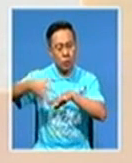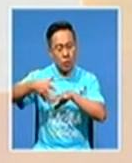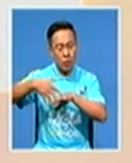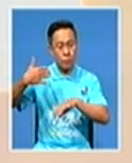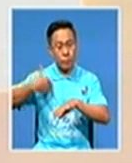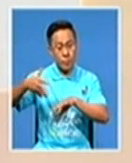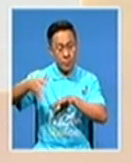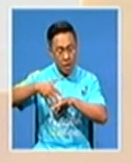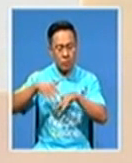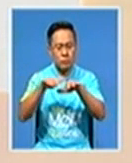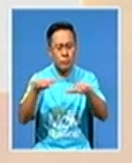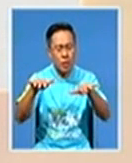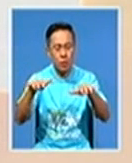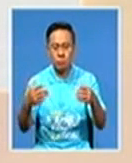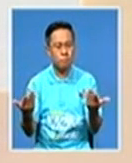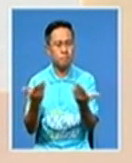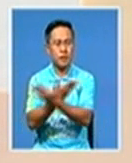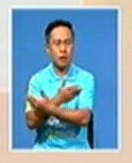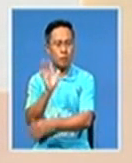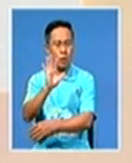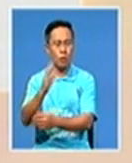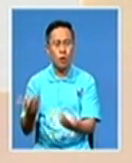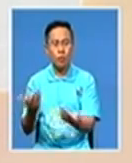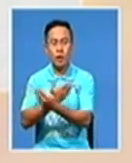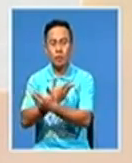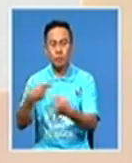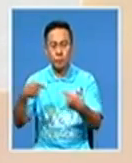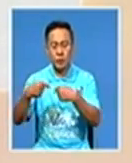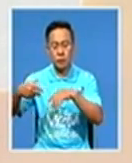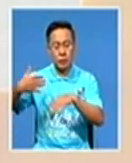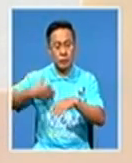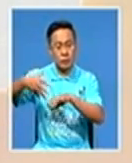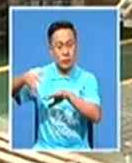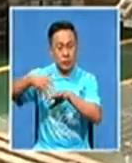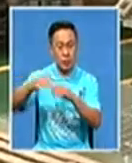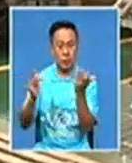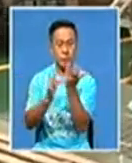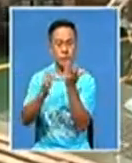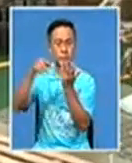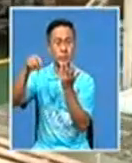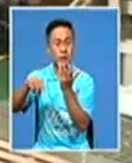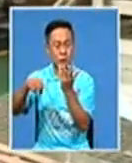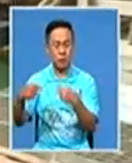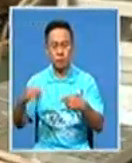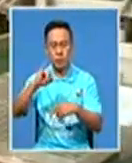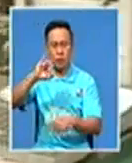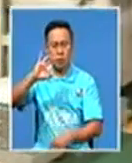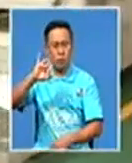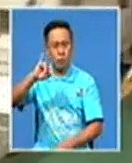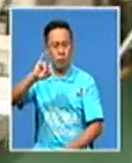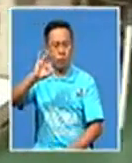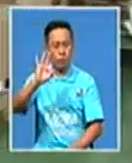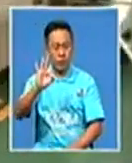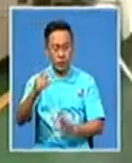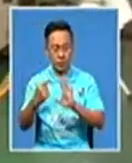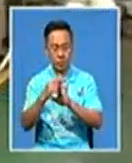หรือใยสังเคราะห์ธรรมดาไม่ต้องแล้วเดี๋ยวนี้ถันไปทำสิ่งที่เขาเรียกว่า technical fiber นะนี่เทจินก็เพิ่งจะเข้าม